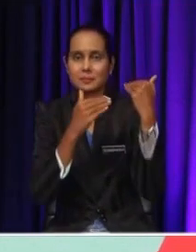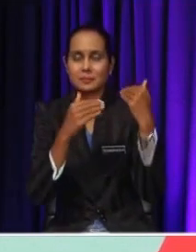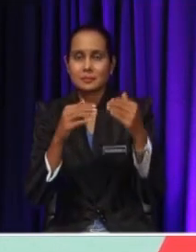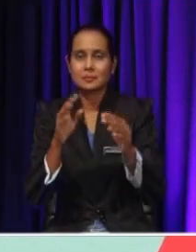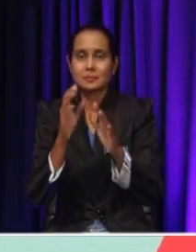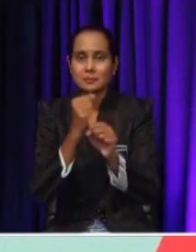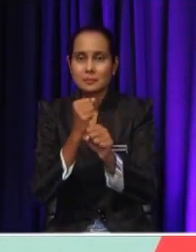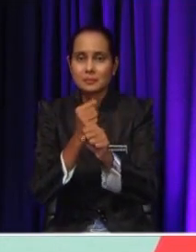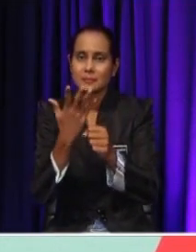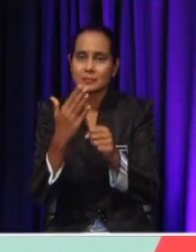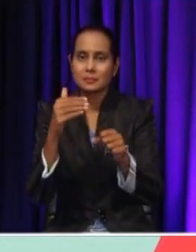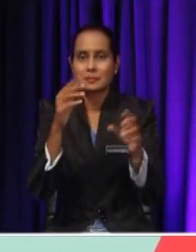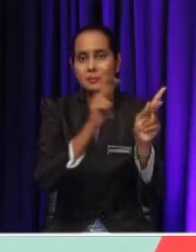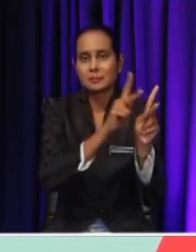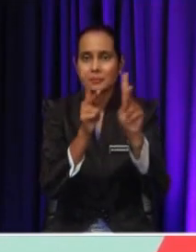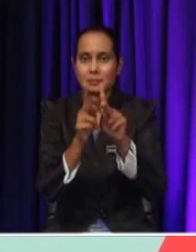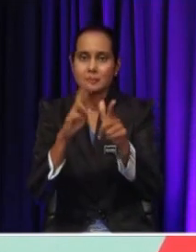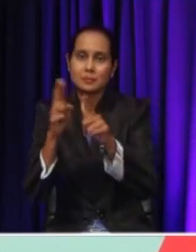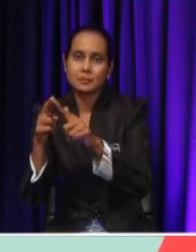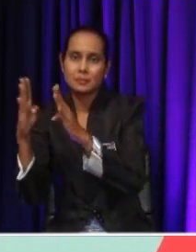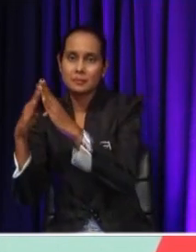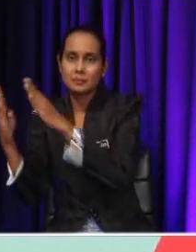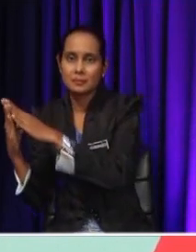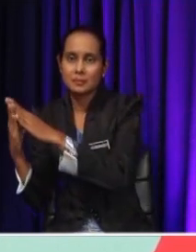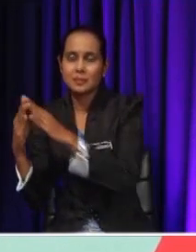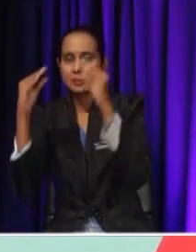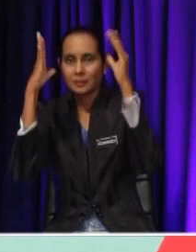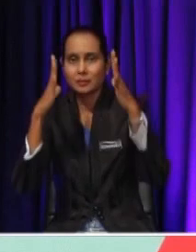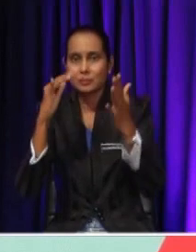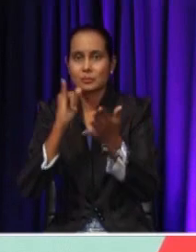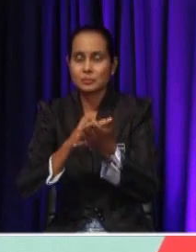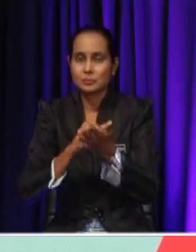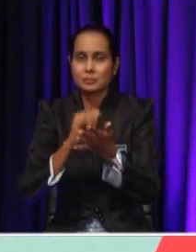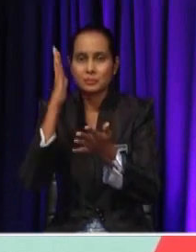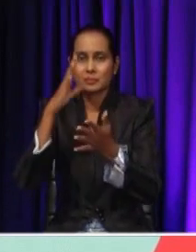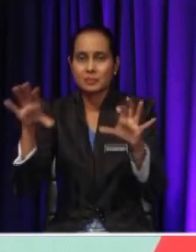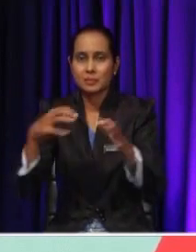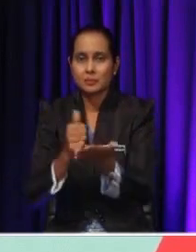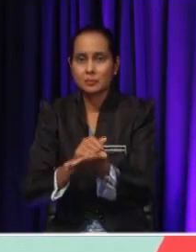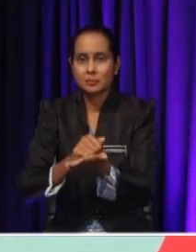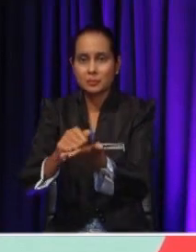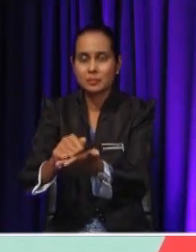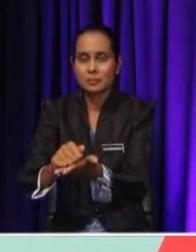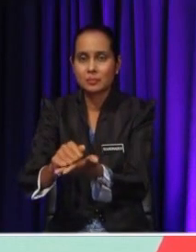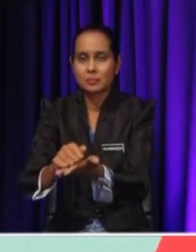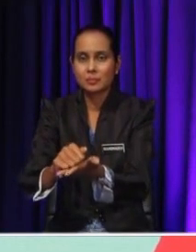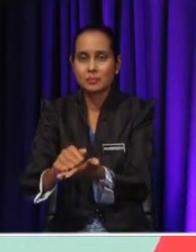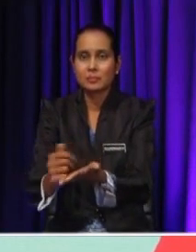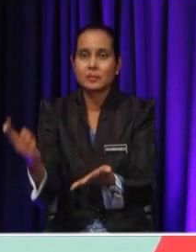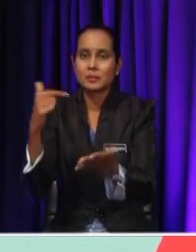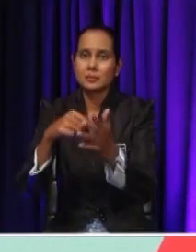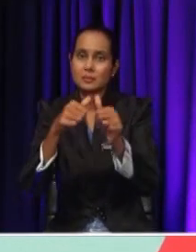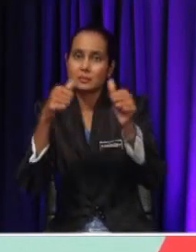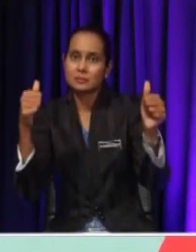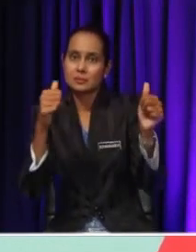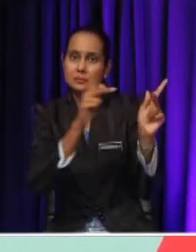seperti di pedalaman ataupun di ibukota guru tersebut akan menjalankan amanahnya lagi jauh di pedalaman guru itu